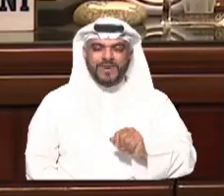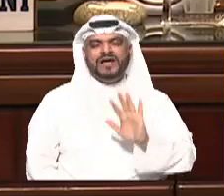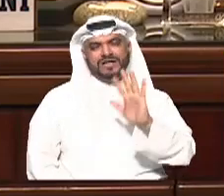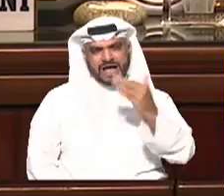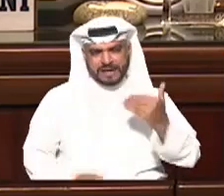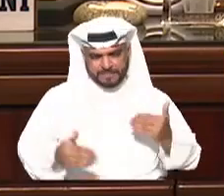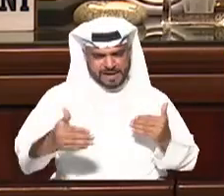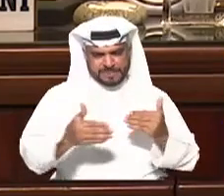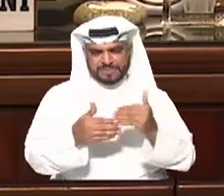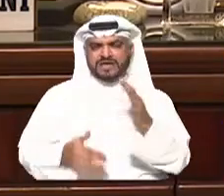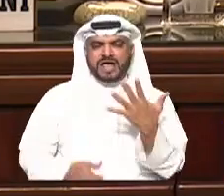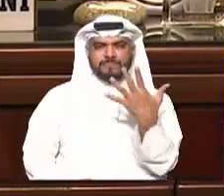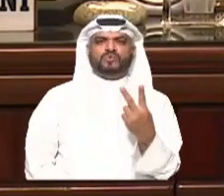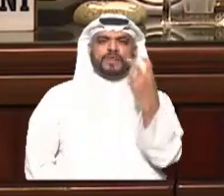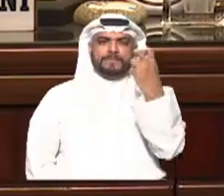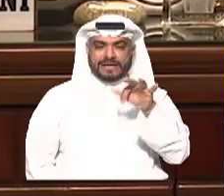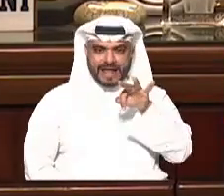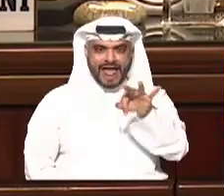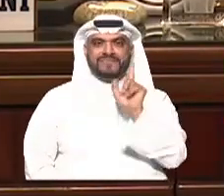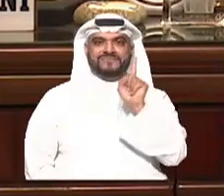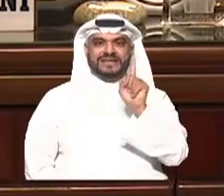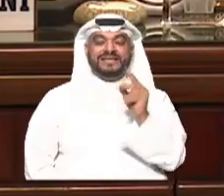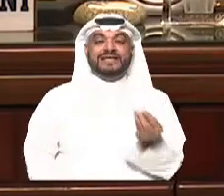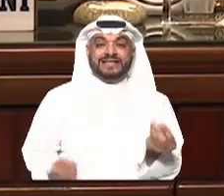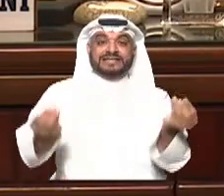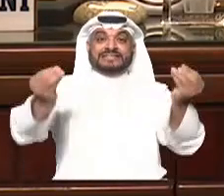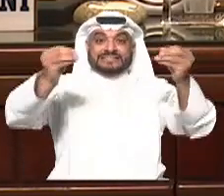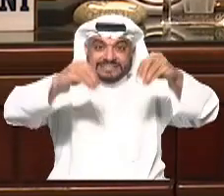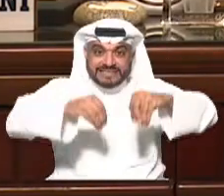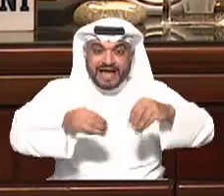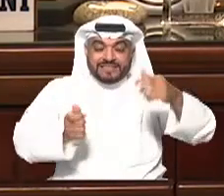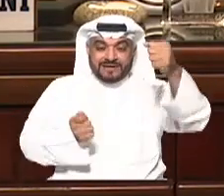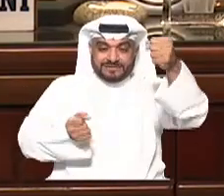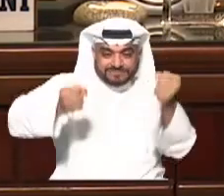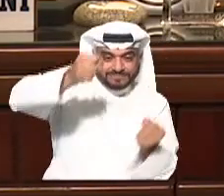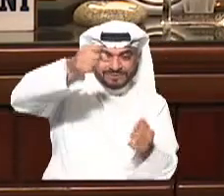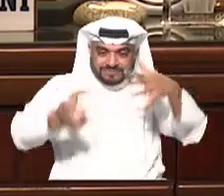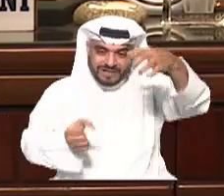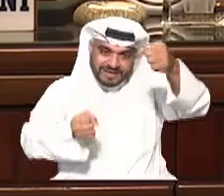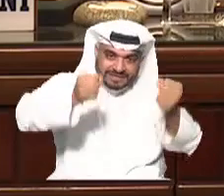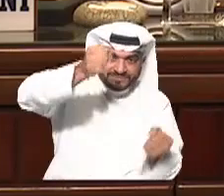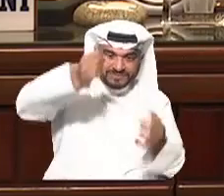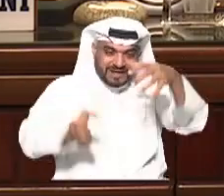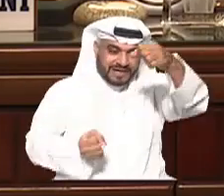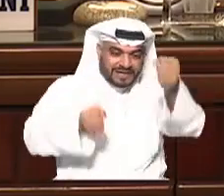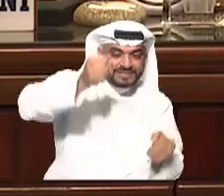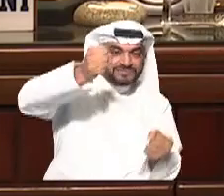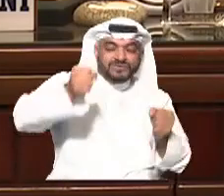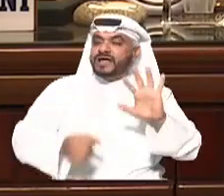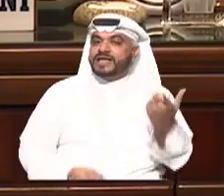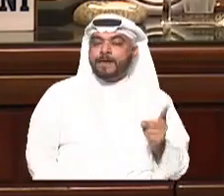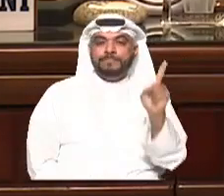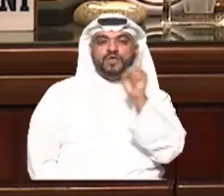إضافة على ذلك عندنا حقل أم النقا أيضا في أكثر